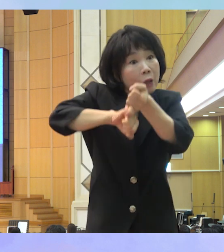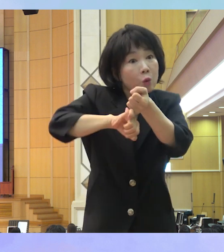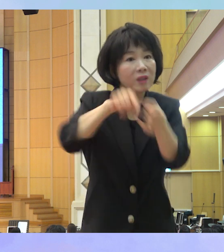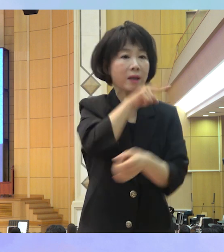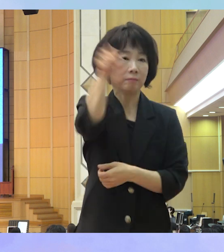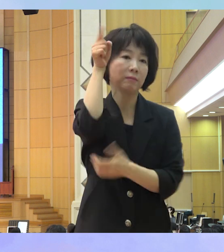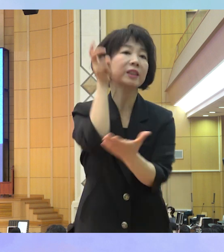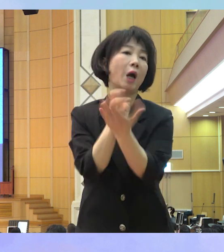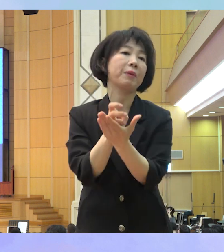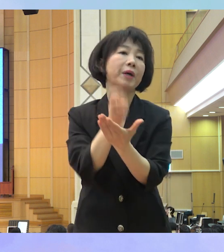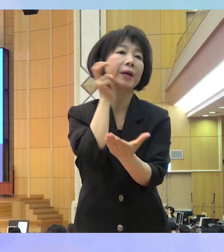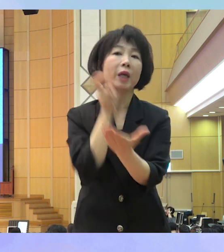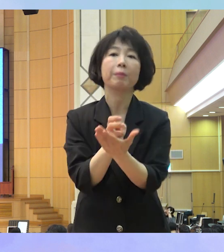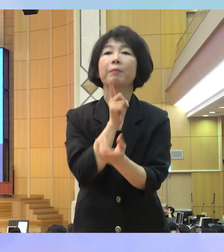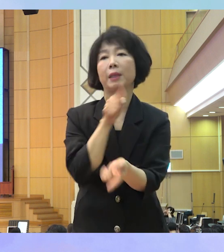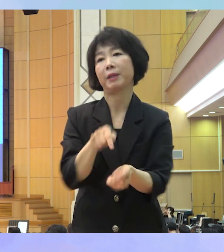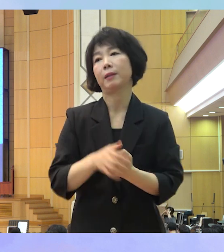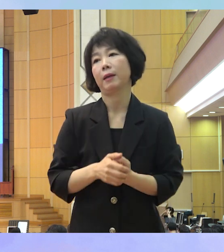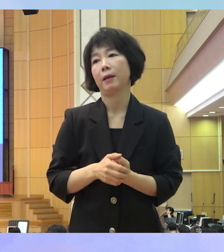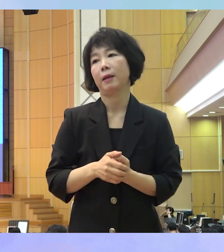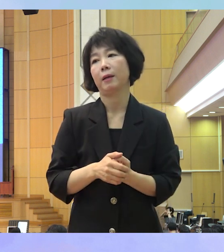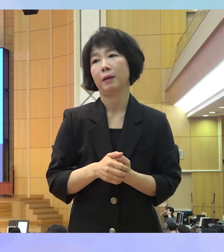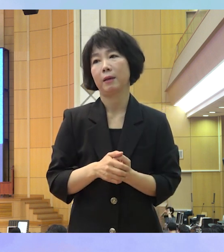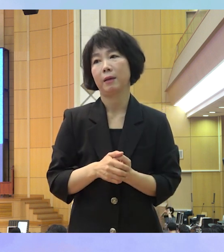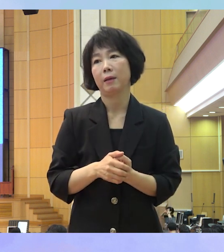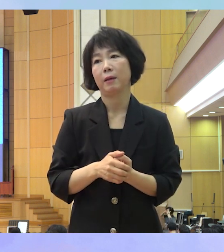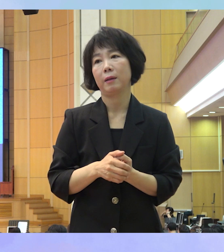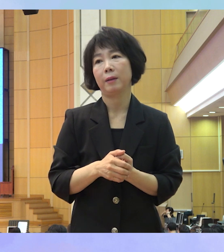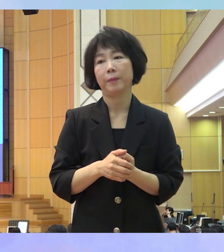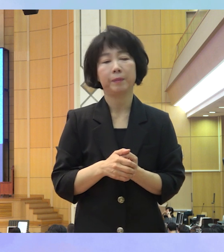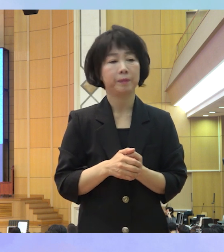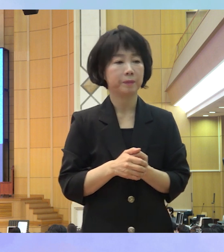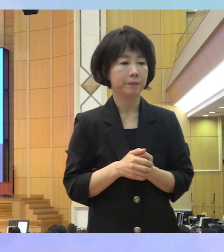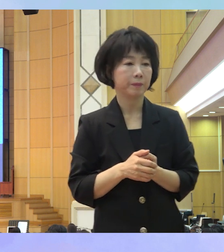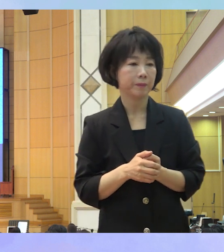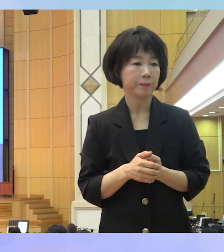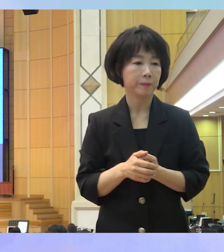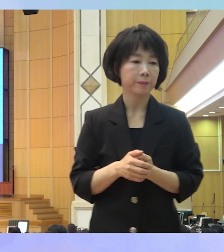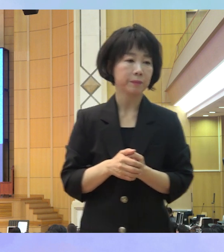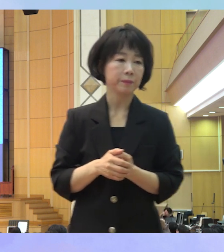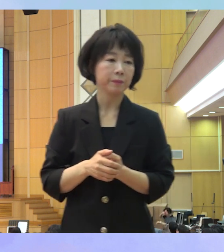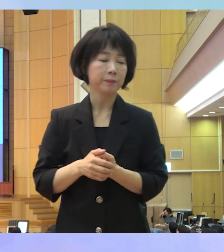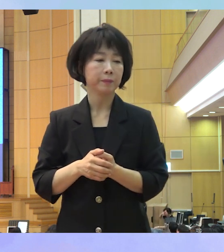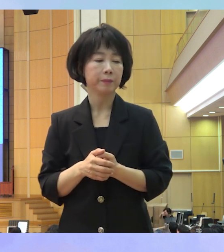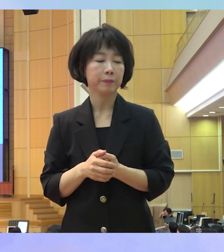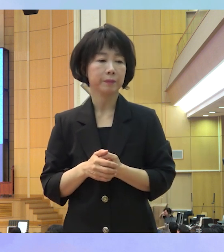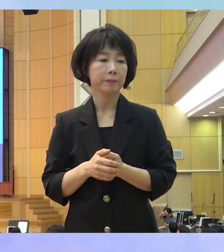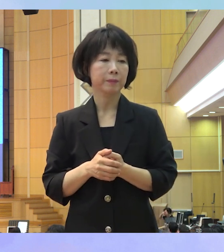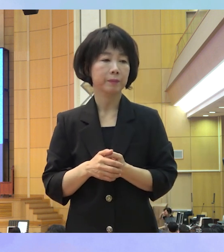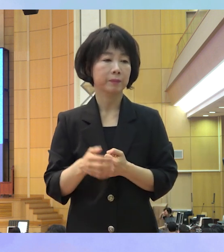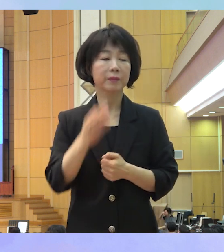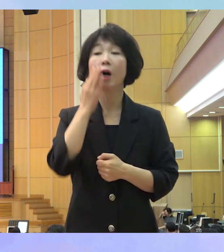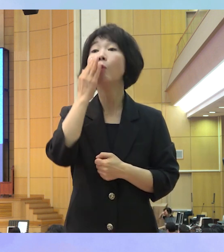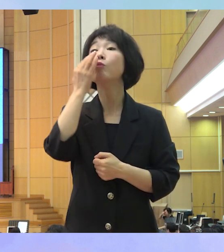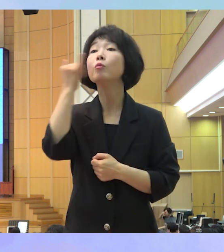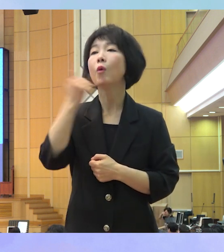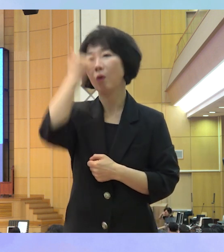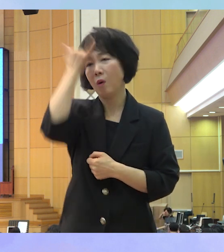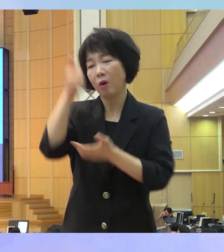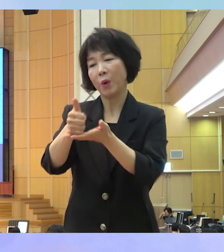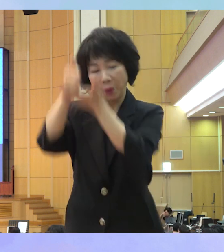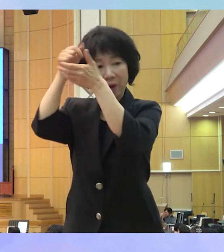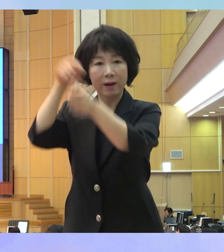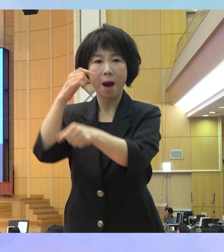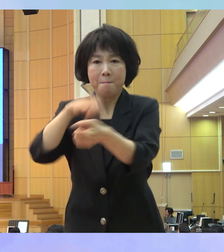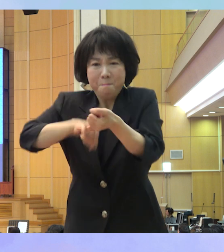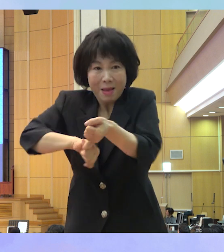첫 계명이라고 하는 겁니다. 다른 건 하지 마라, 옳지 않은 것이니까 하지 마라, 하지 마라 해놓고 부모를 공경하라는